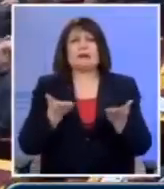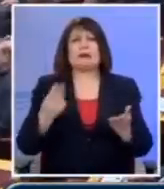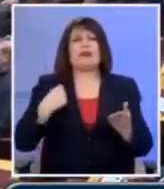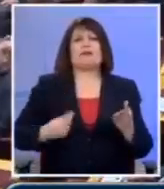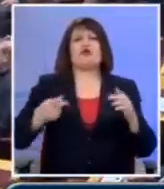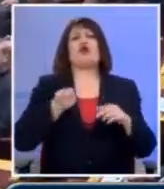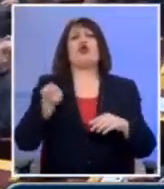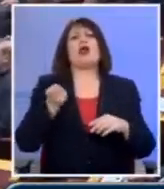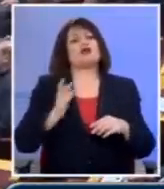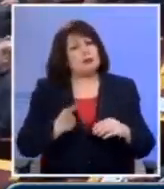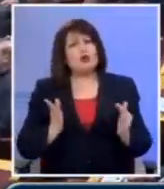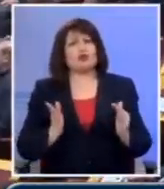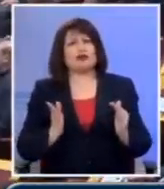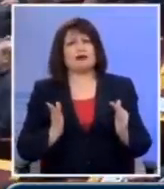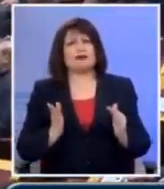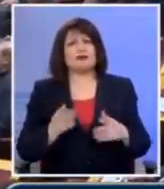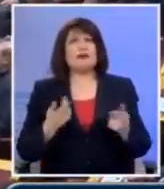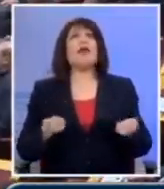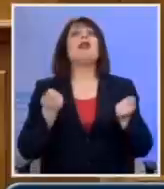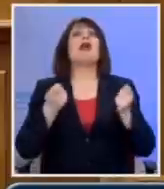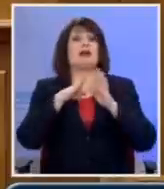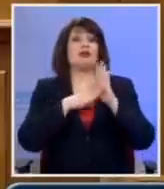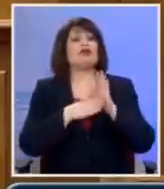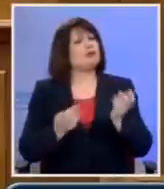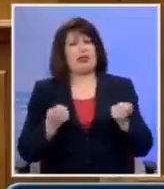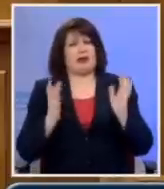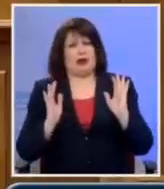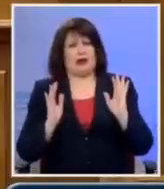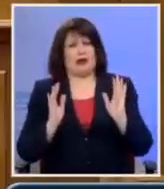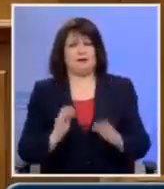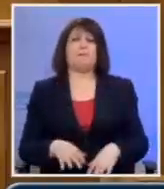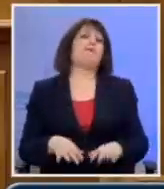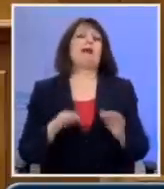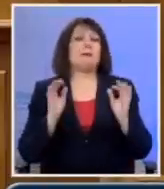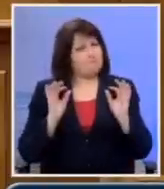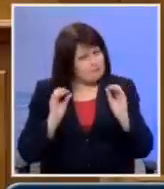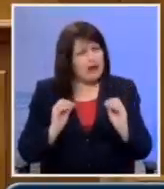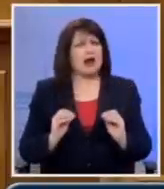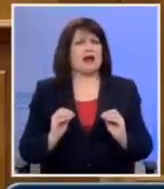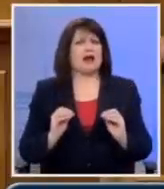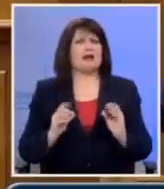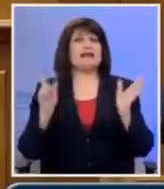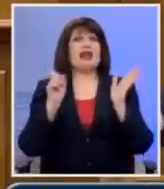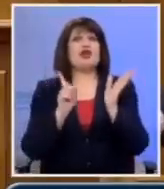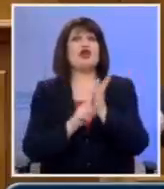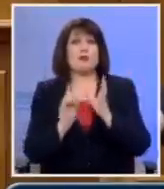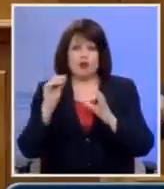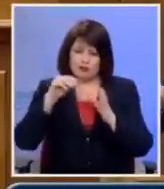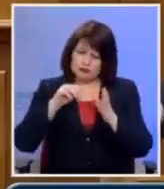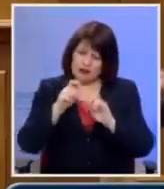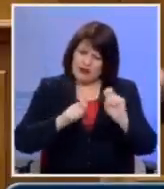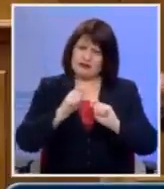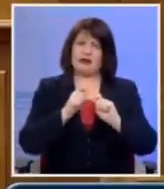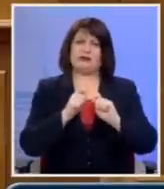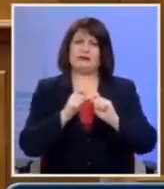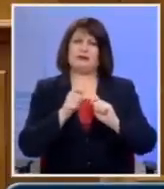χρέους. Δεν τηρήθηκε η προϋπόθεση αυτή και μάλιστα χρειάστηκε και νομοθετική παρέμβαση